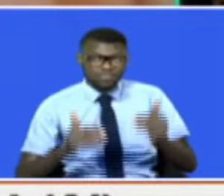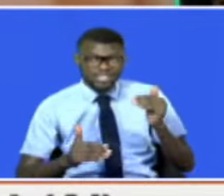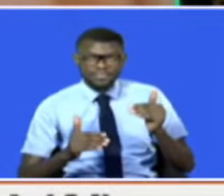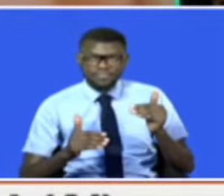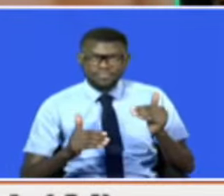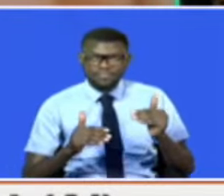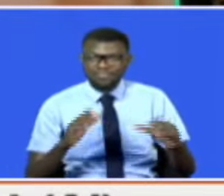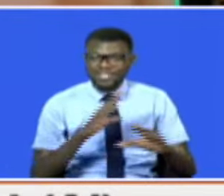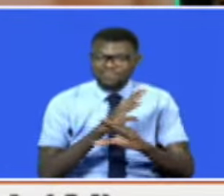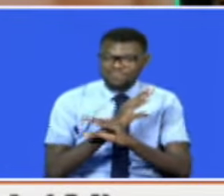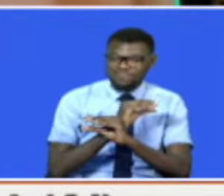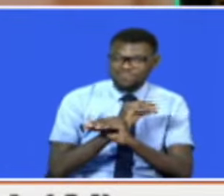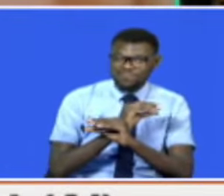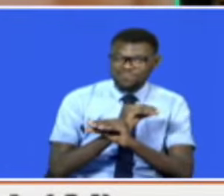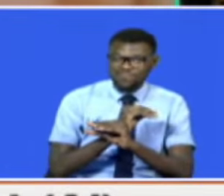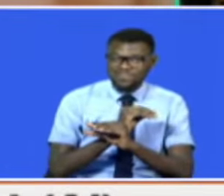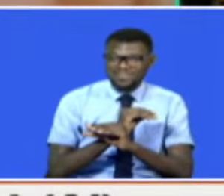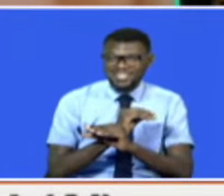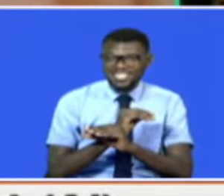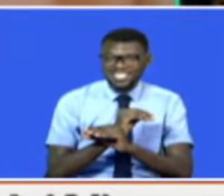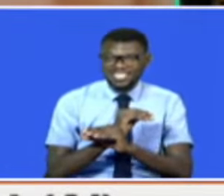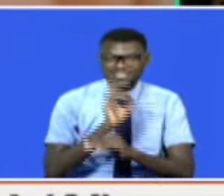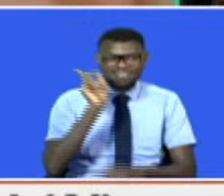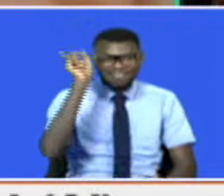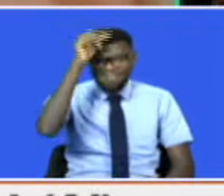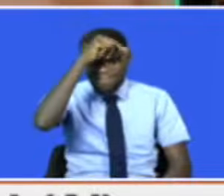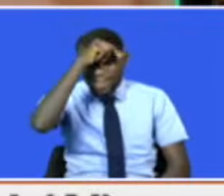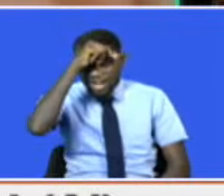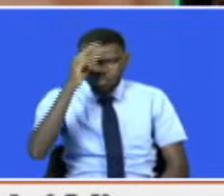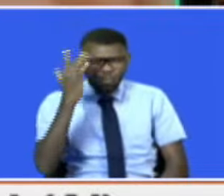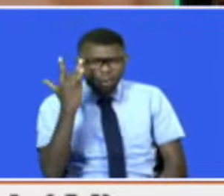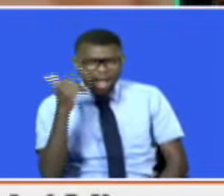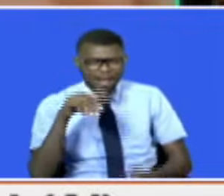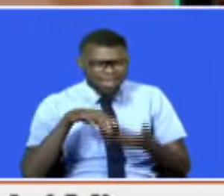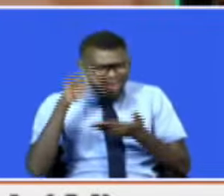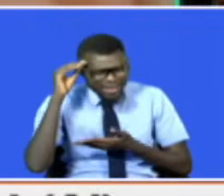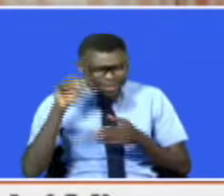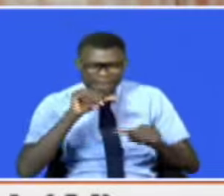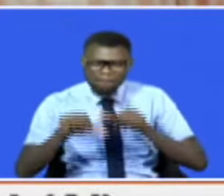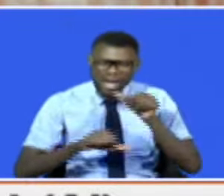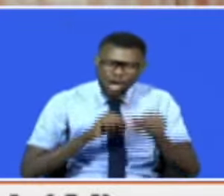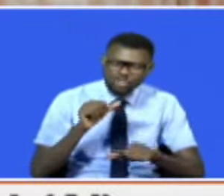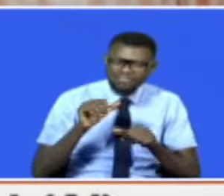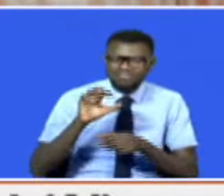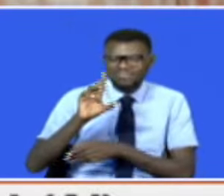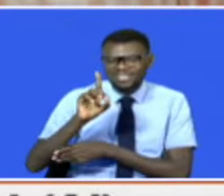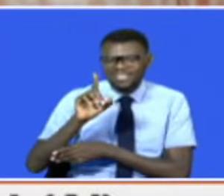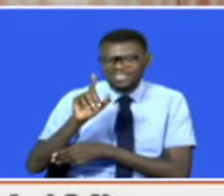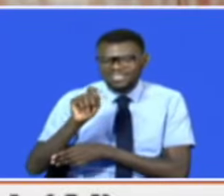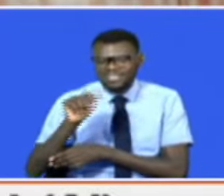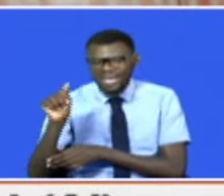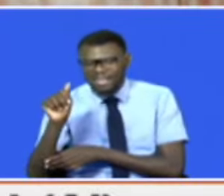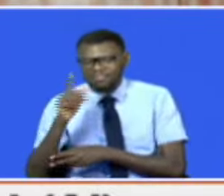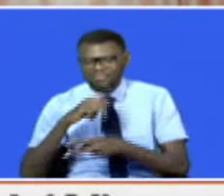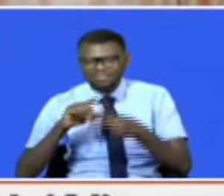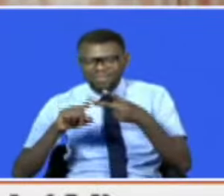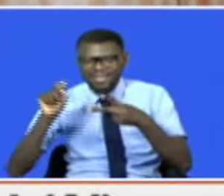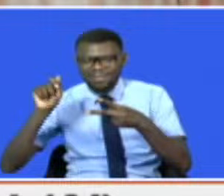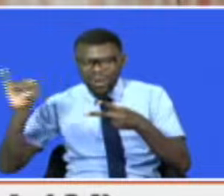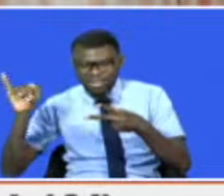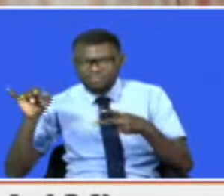njia ya mtandao, kukabidhiwa mamlaka ya kutumia ujuzi wa data na akili bunifu, yani AI kwa kimombo,